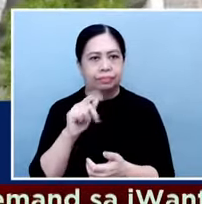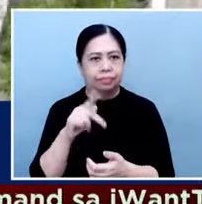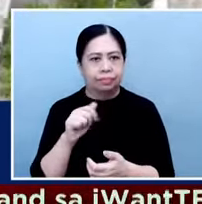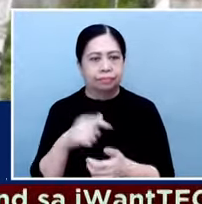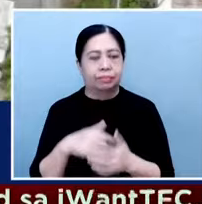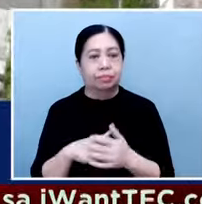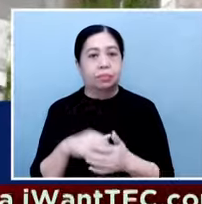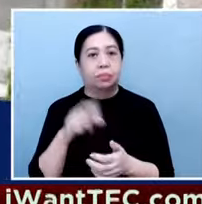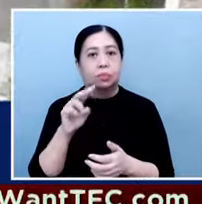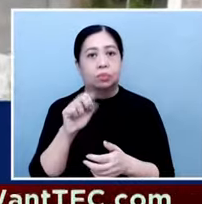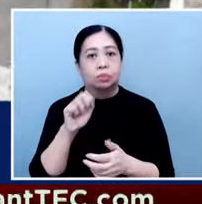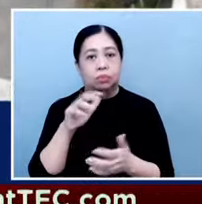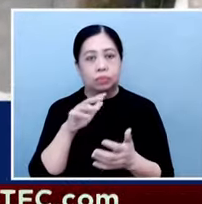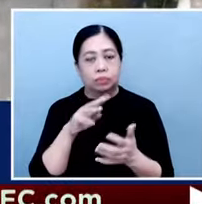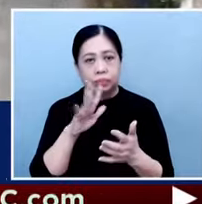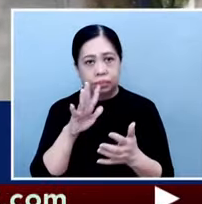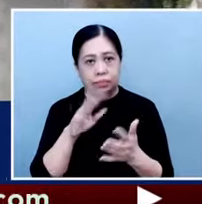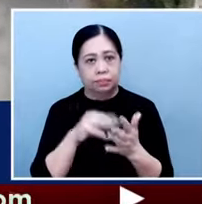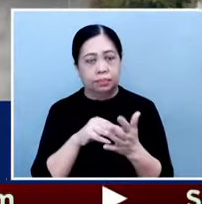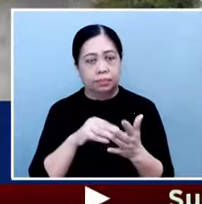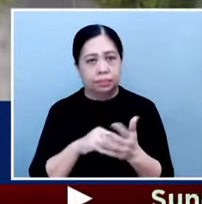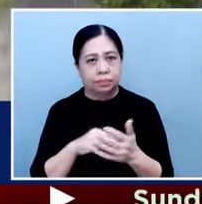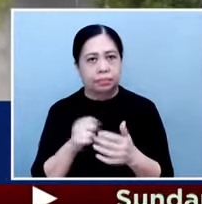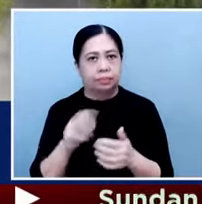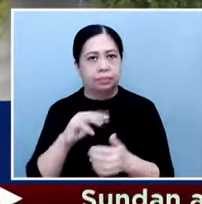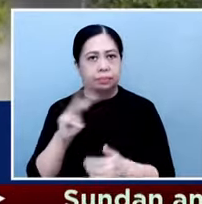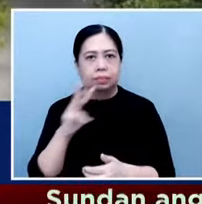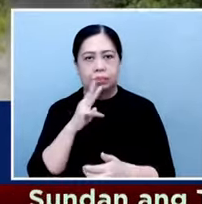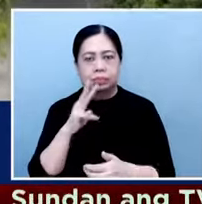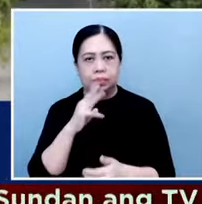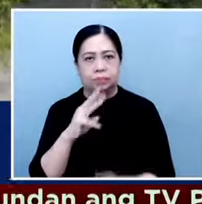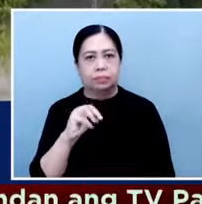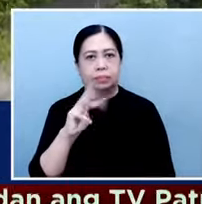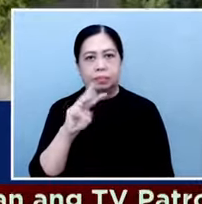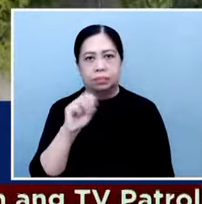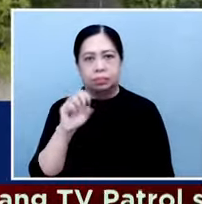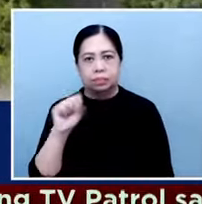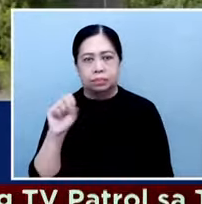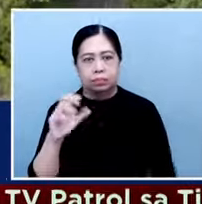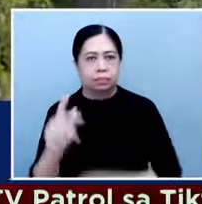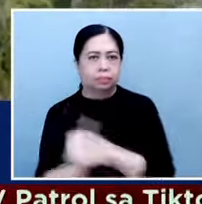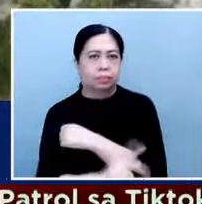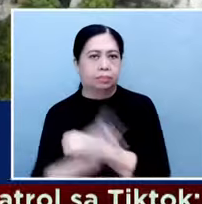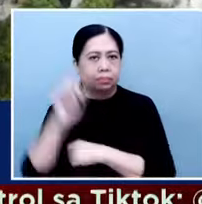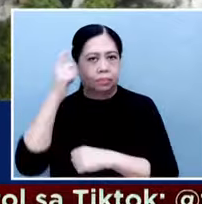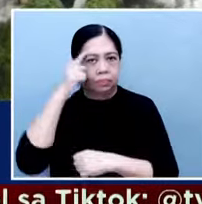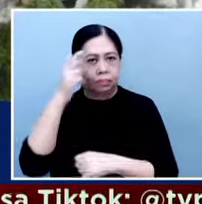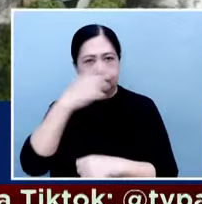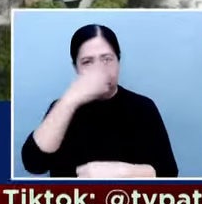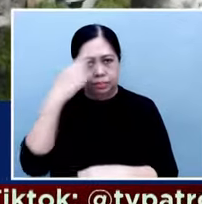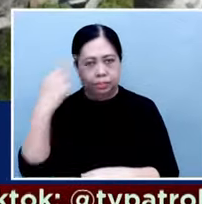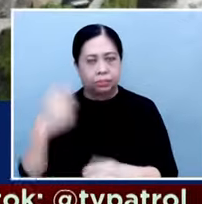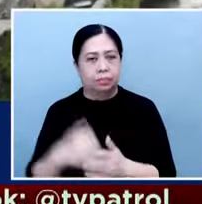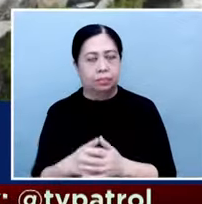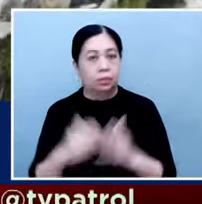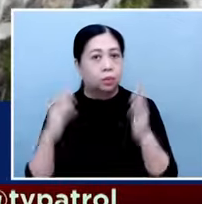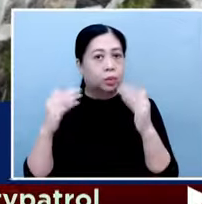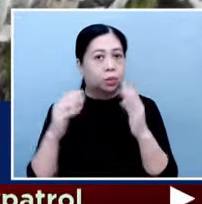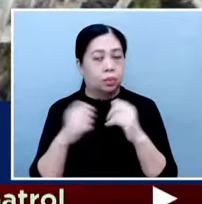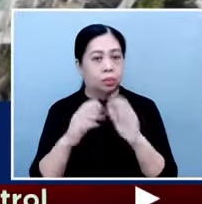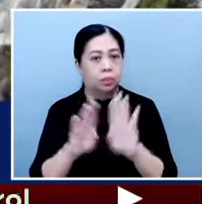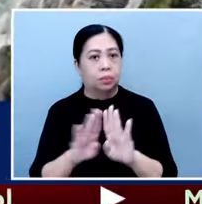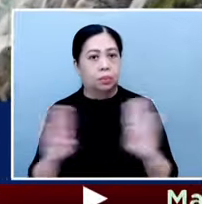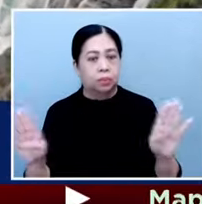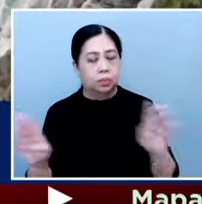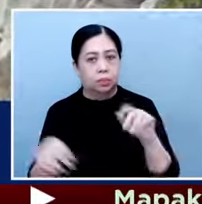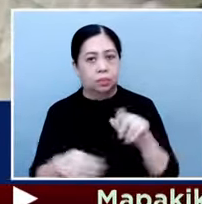bilyong piso ang proyektong ito ng Manila Water, MWSS at Provincial Government ng Rizal. Inaasahang magbubukas ang